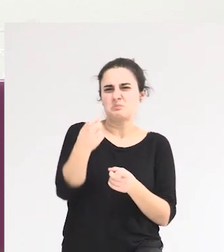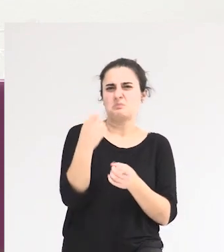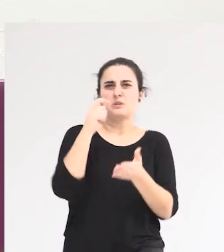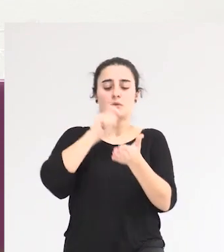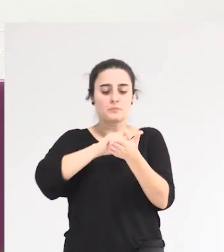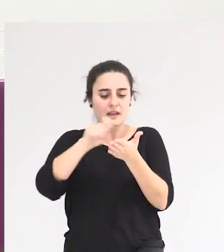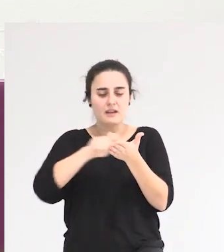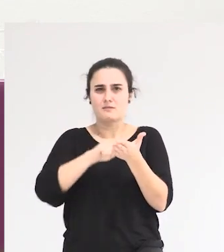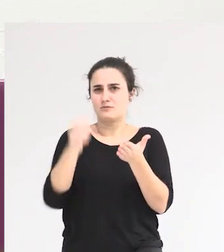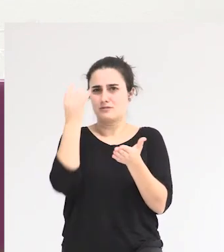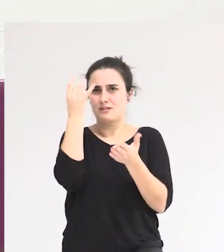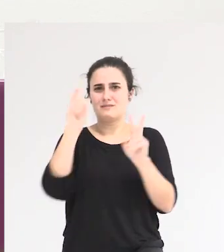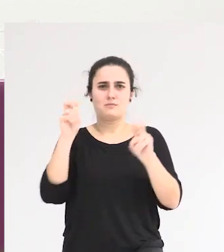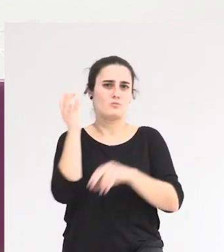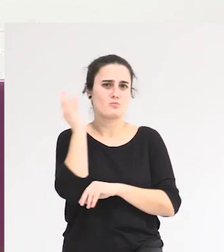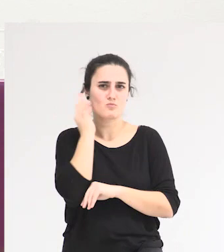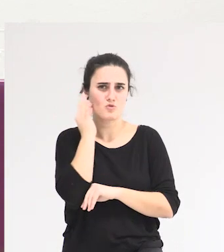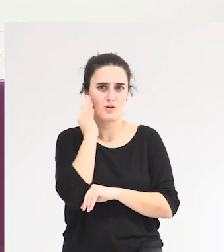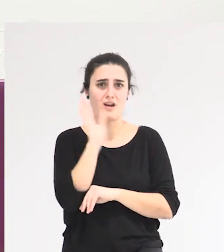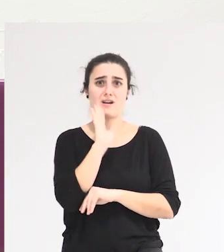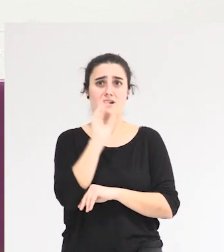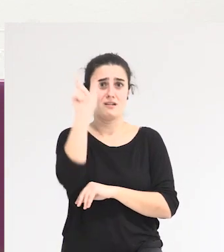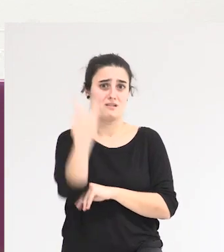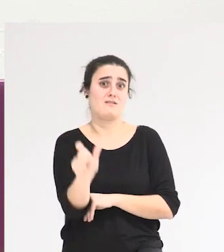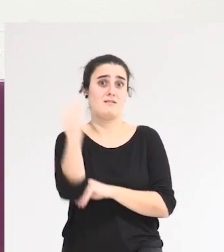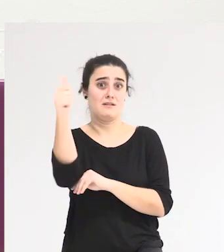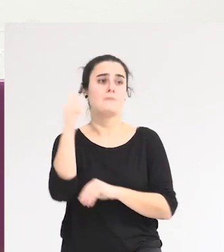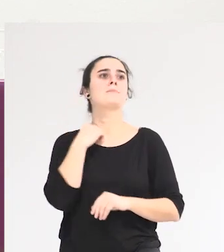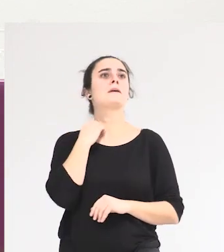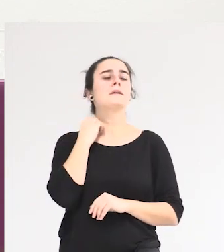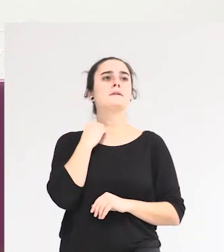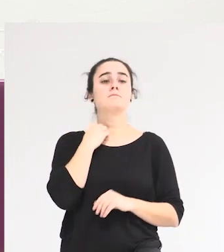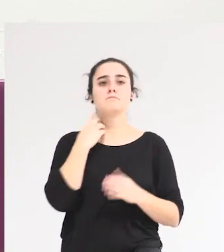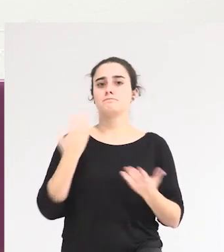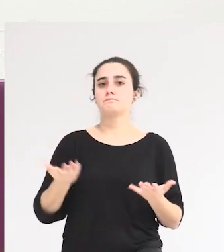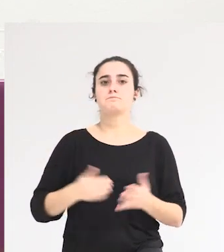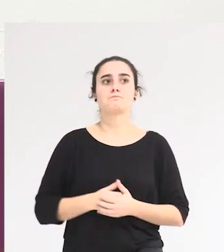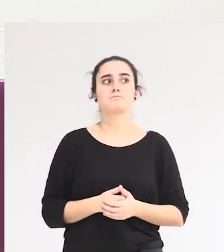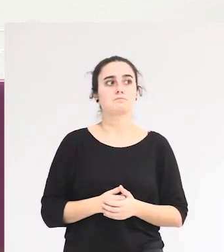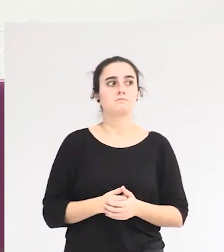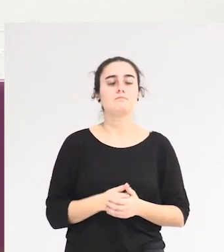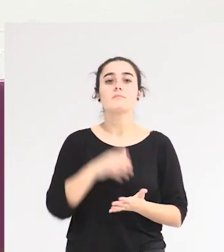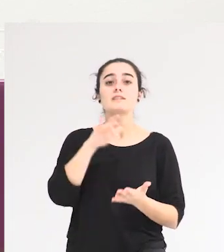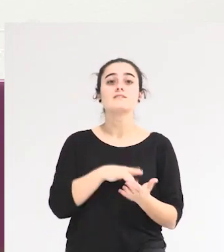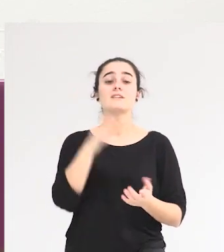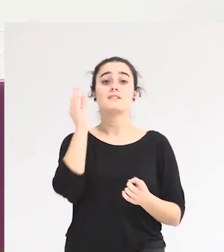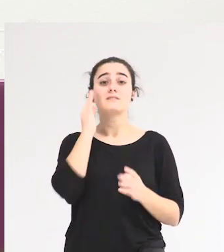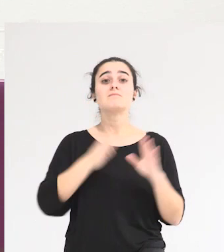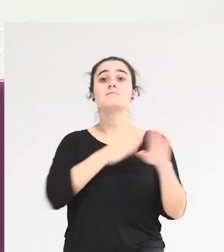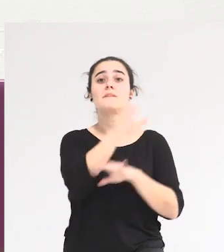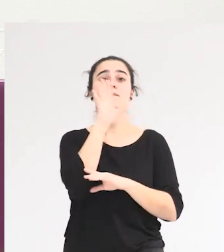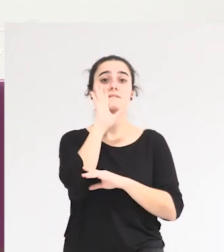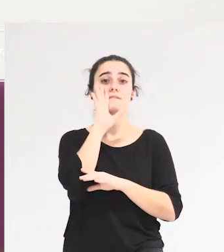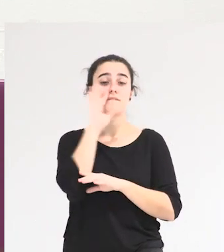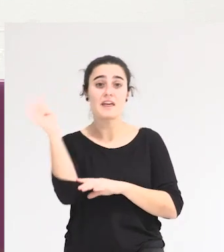zituen emakumei buruz, ilustratu horrek, ez da? Eta, bueno, bera joan zen Frantziara,